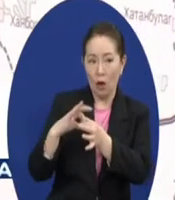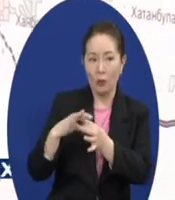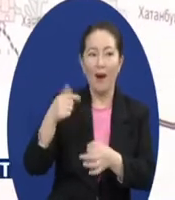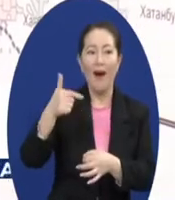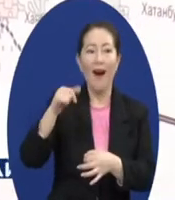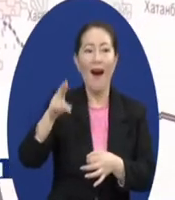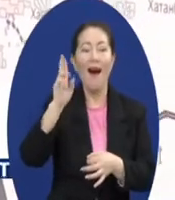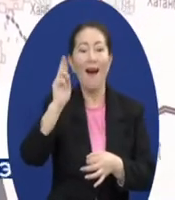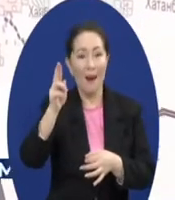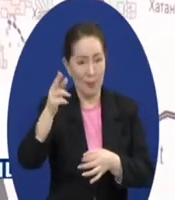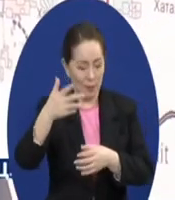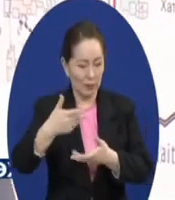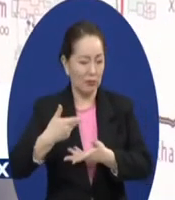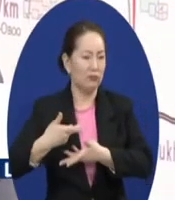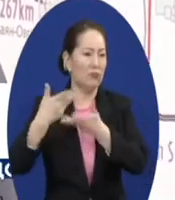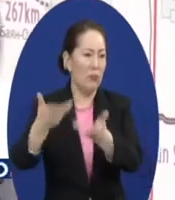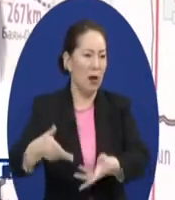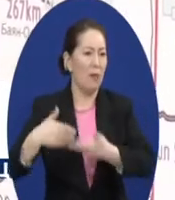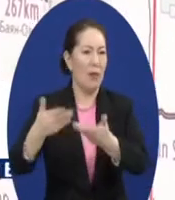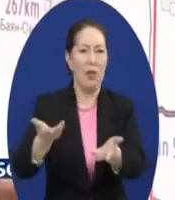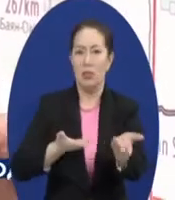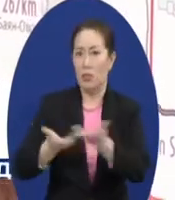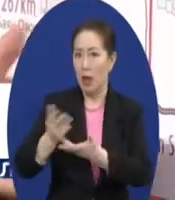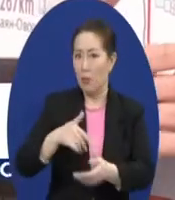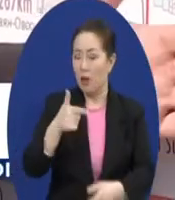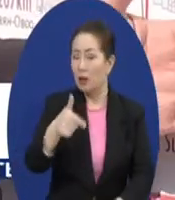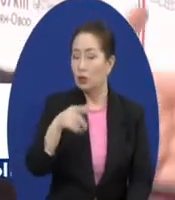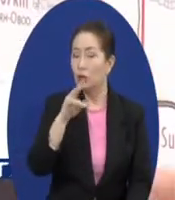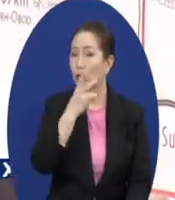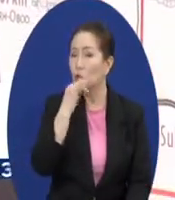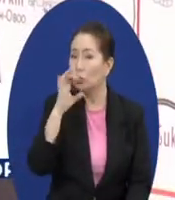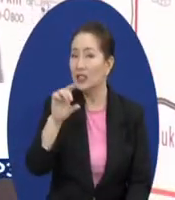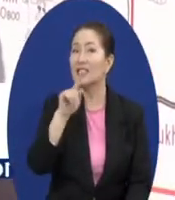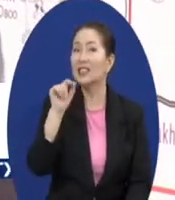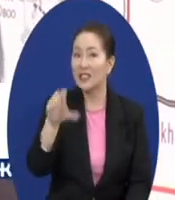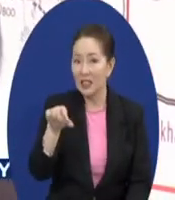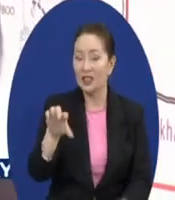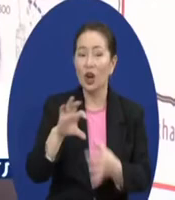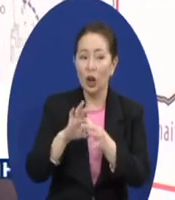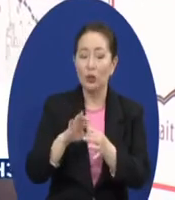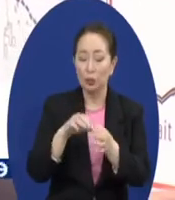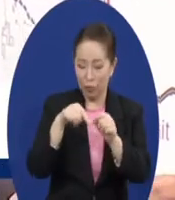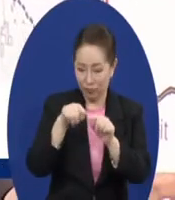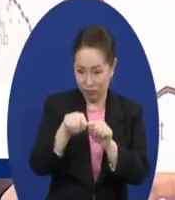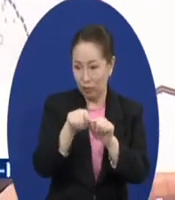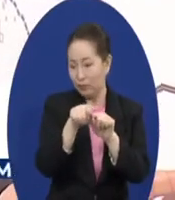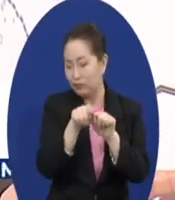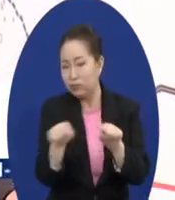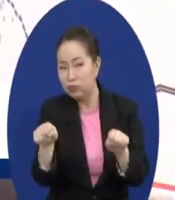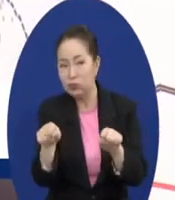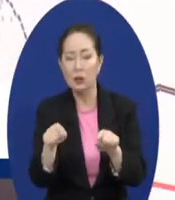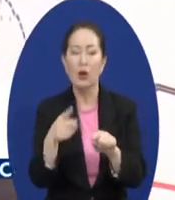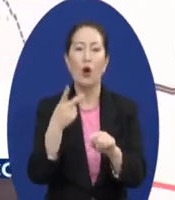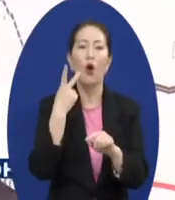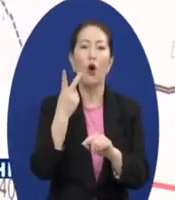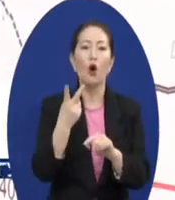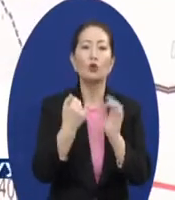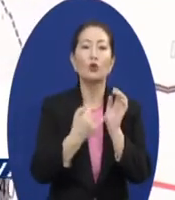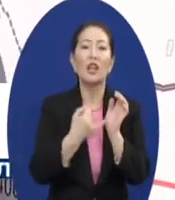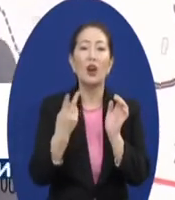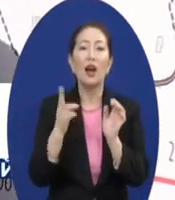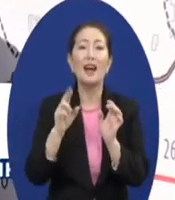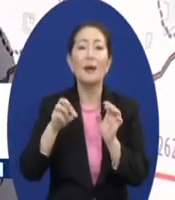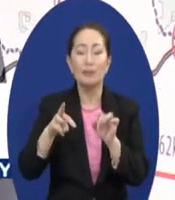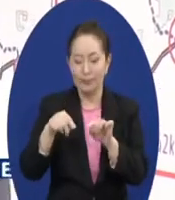холбогддог гэсэн үг. Ер нь одоо манай нүүрс болон одоо тесттэй холбоотой. Одоо бол бид нар бугт 262 км-т